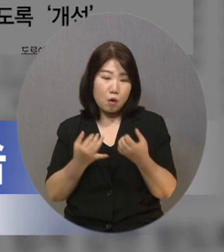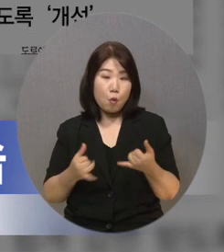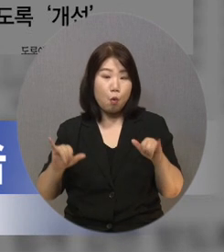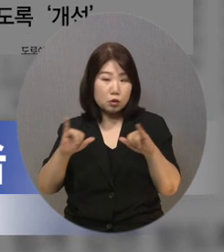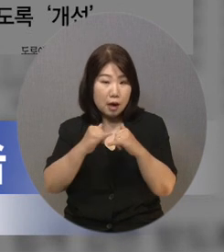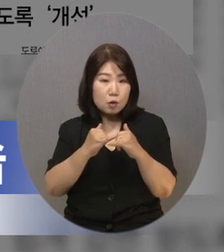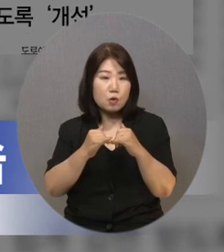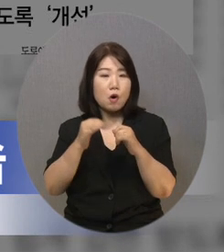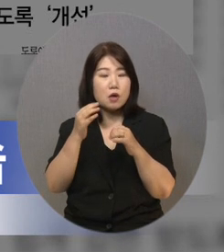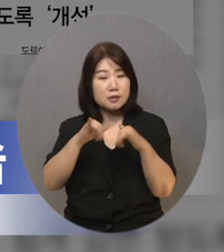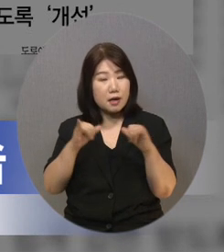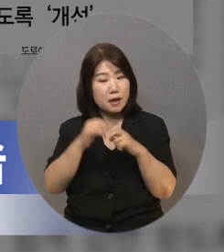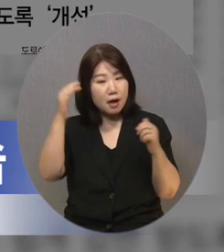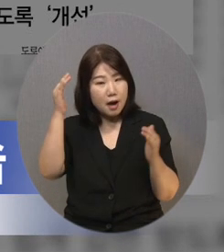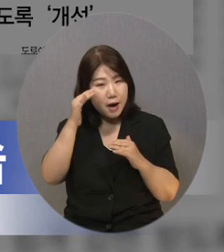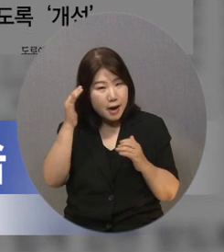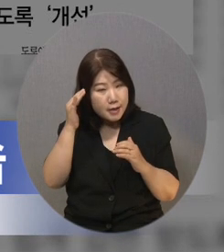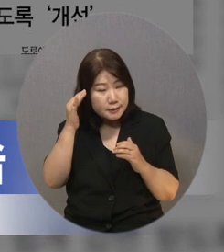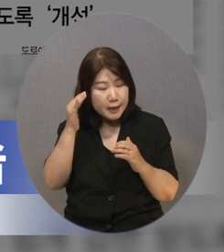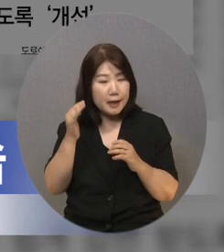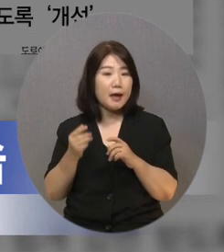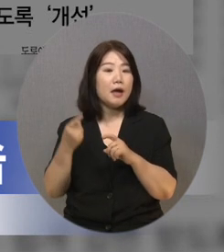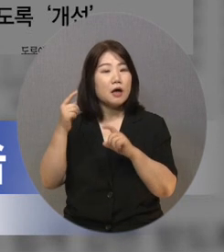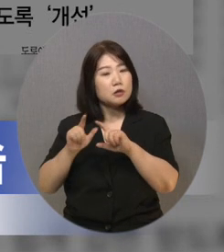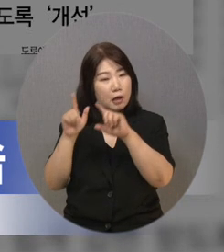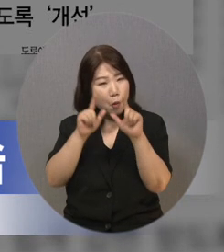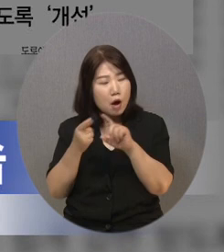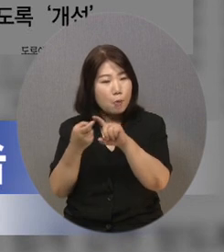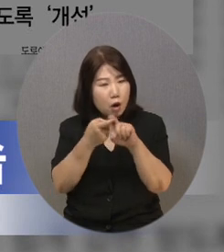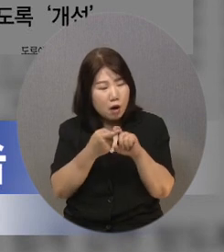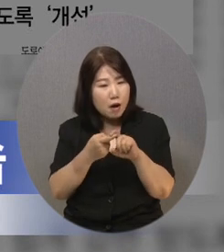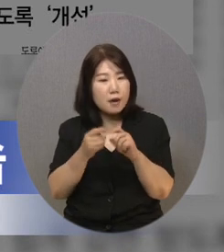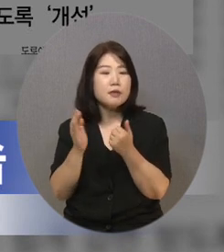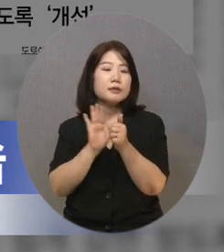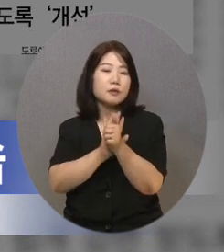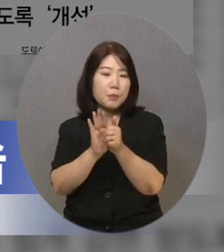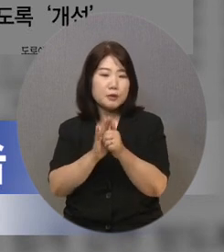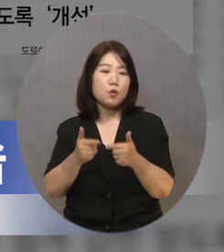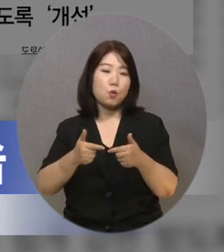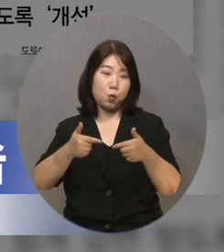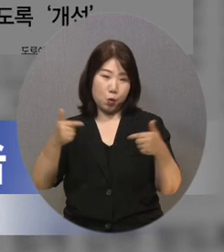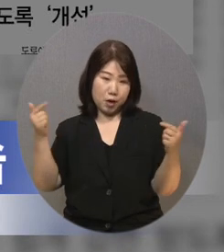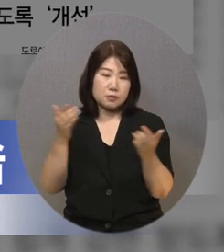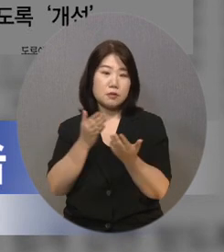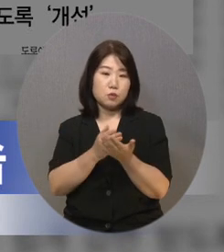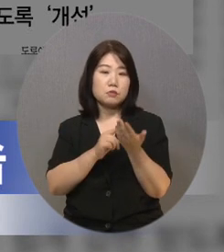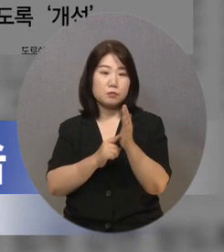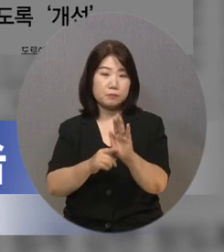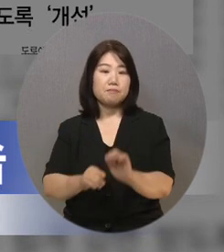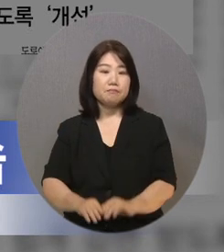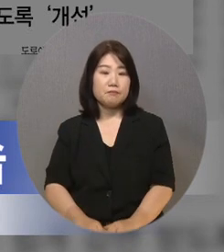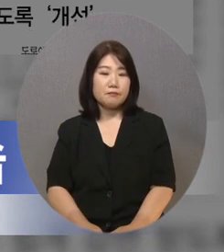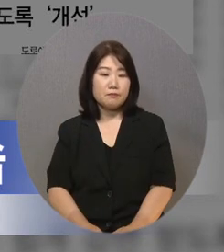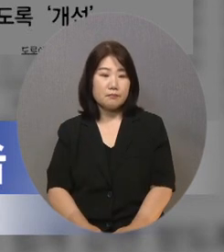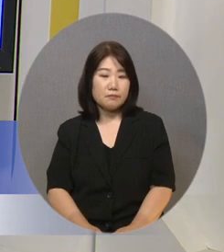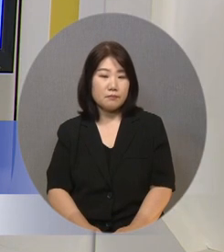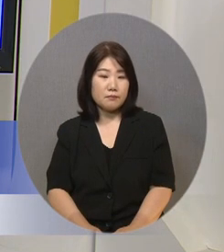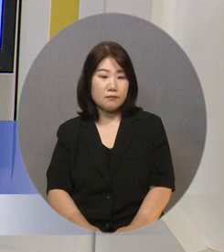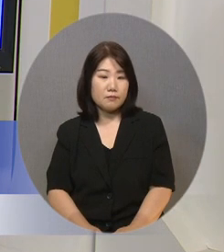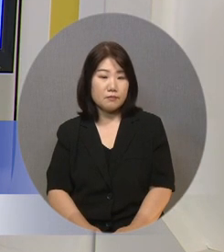장애학생의 취업 활성화를 위한 시스템 연계 등 서비스 확대를 추진해 나가겠다는 소식을 전하고 있습니다